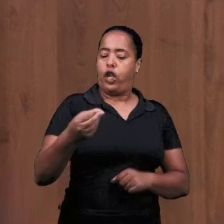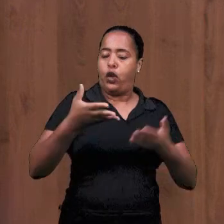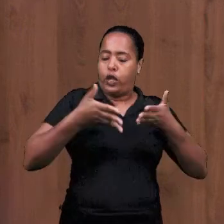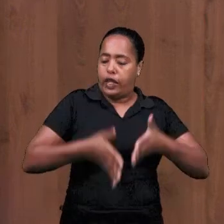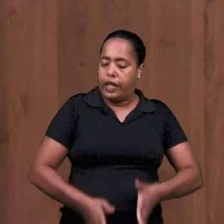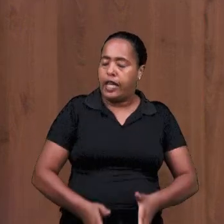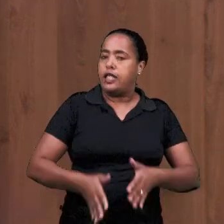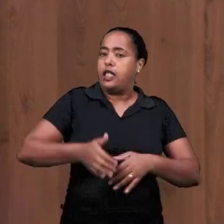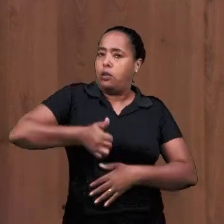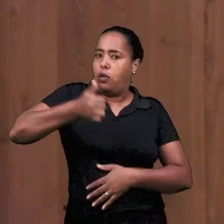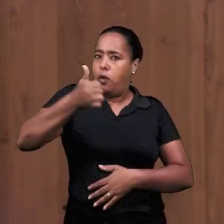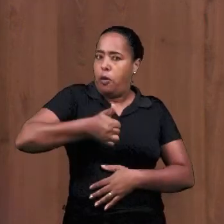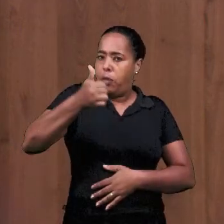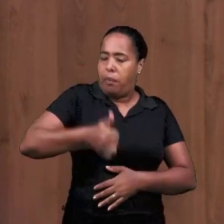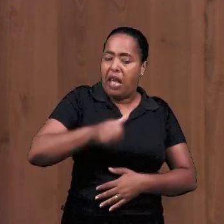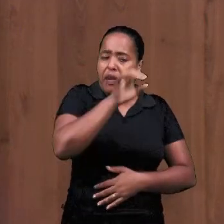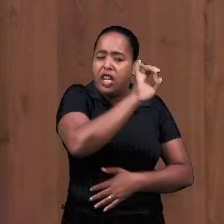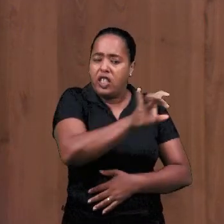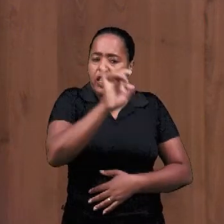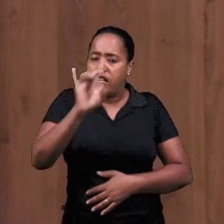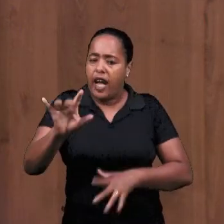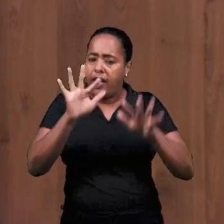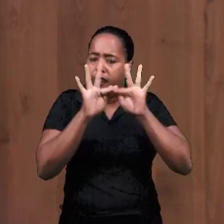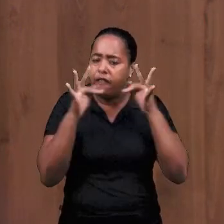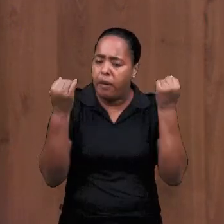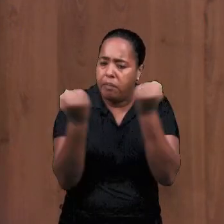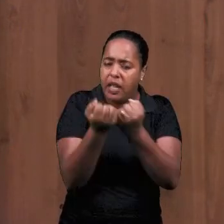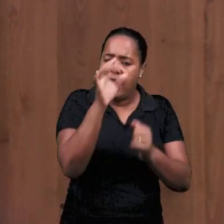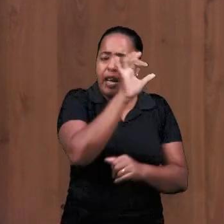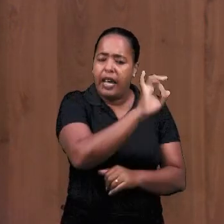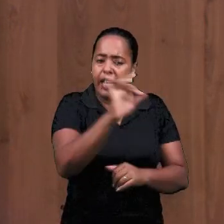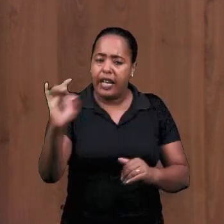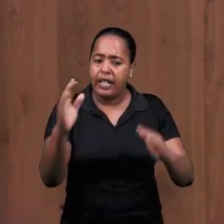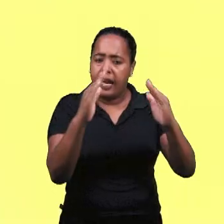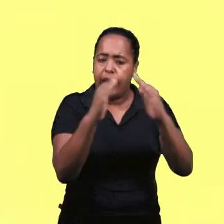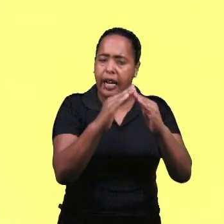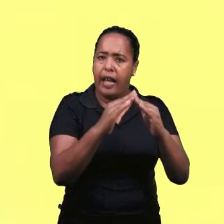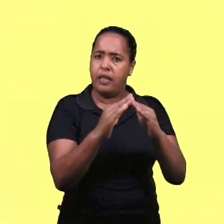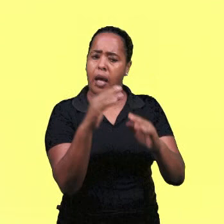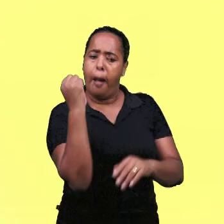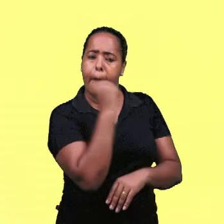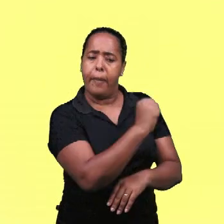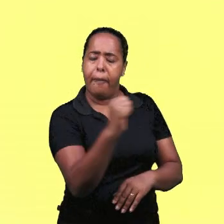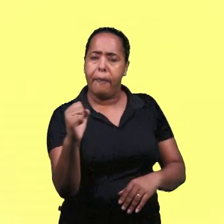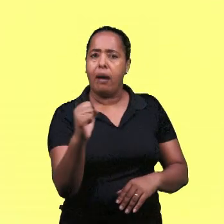mort des premiers-nés. Le premier fils de chaque famille, de chaque maison serait mort.